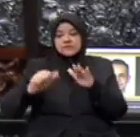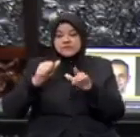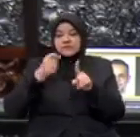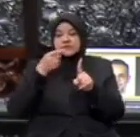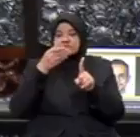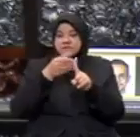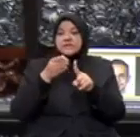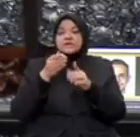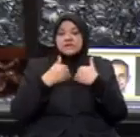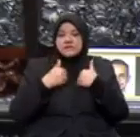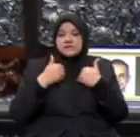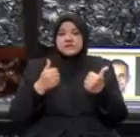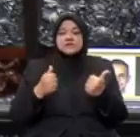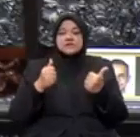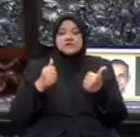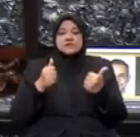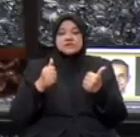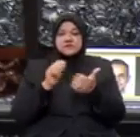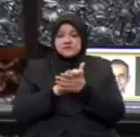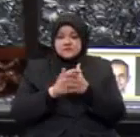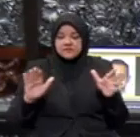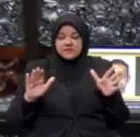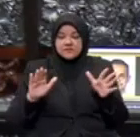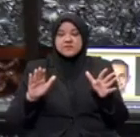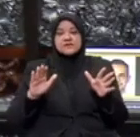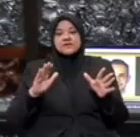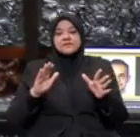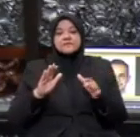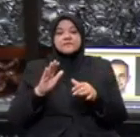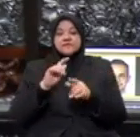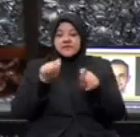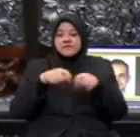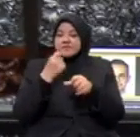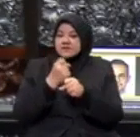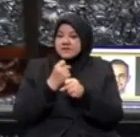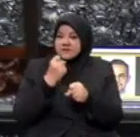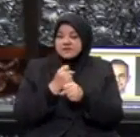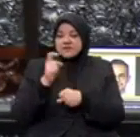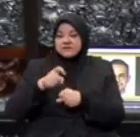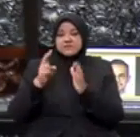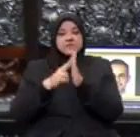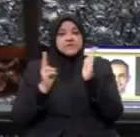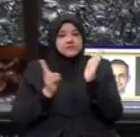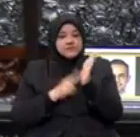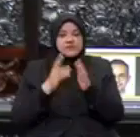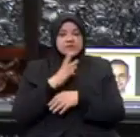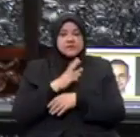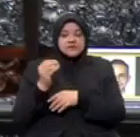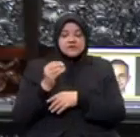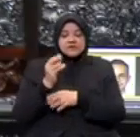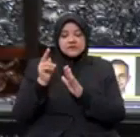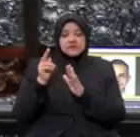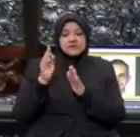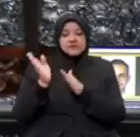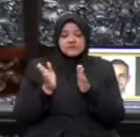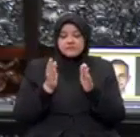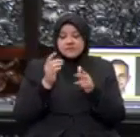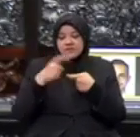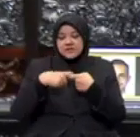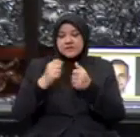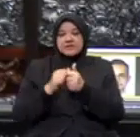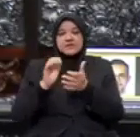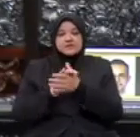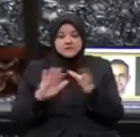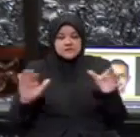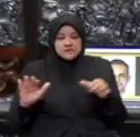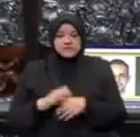aspek keselamatan, kesihatan, persepsi keselamatan, tempat kerja, keperluan undang-undang serta peraturan berkaitan